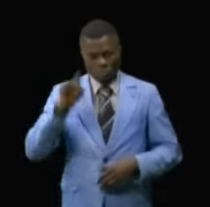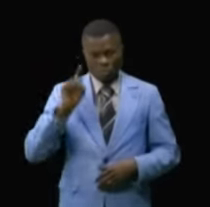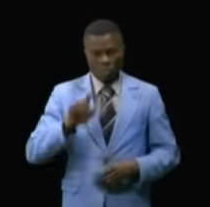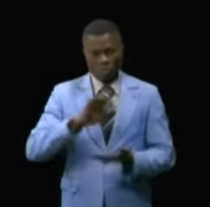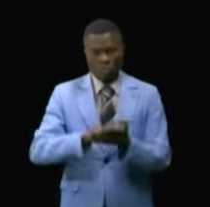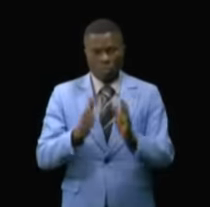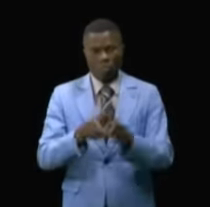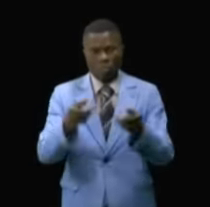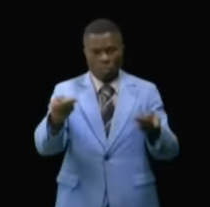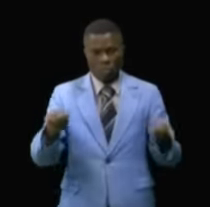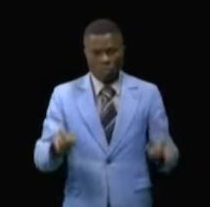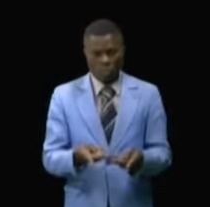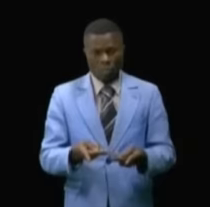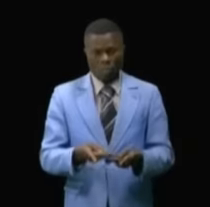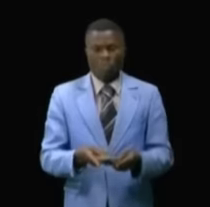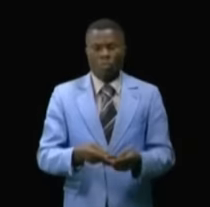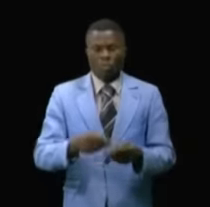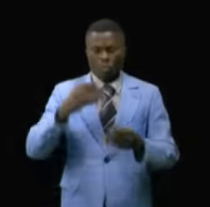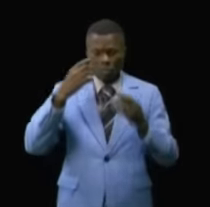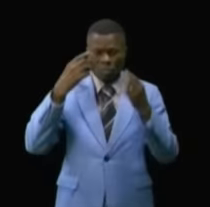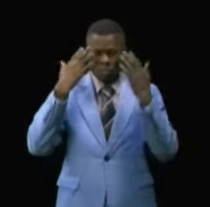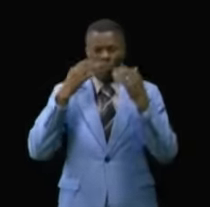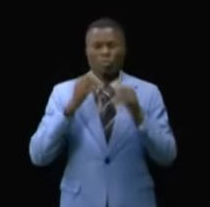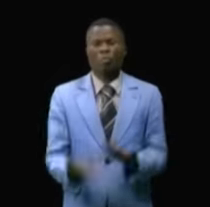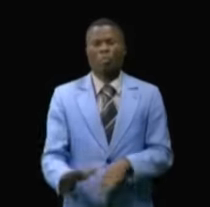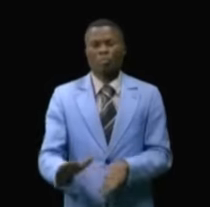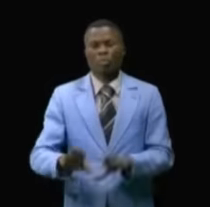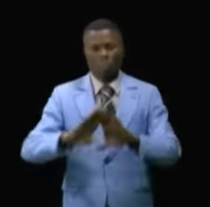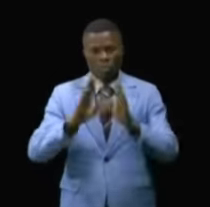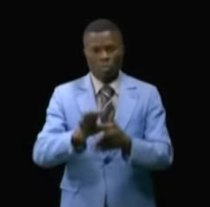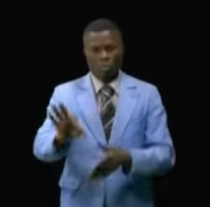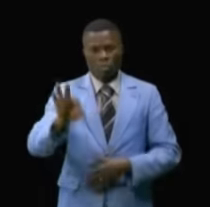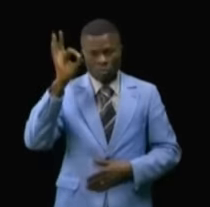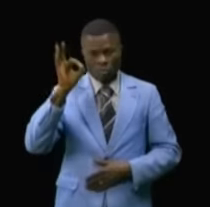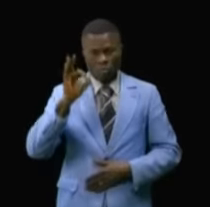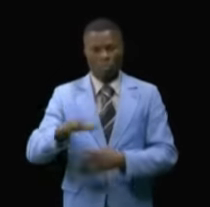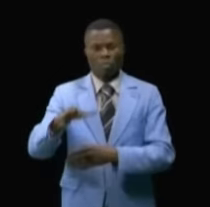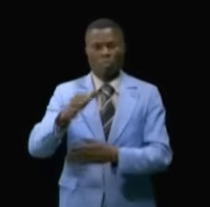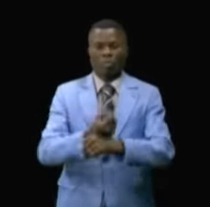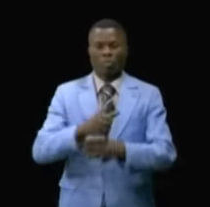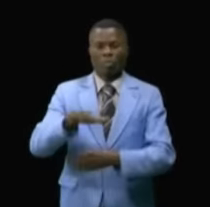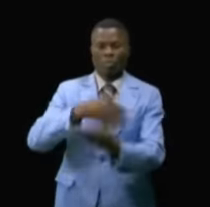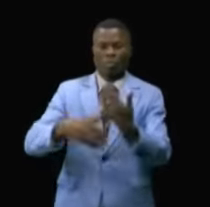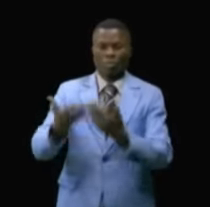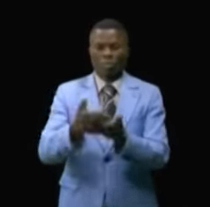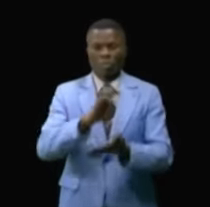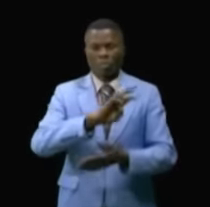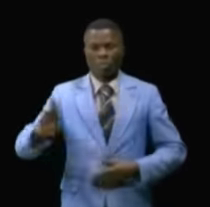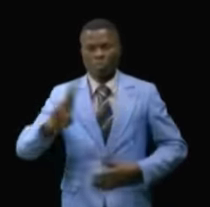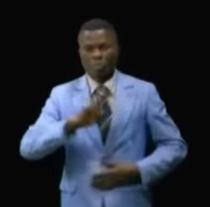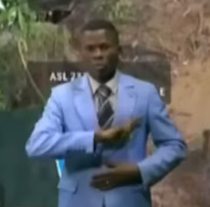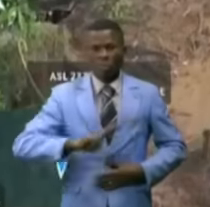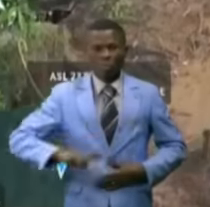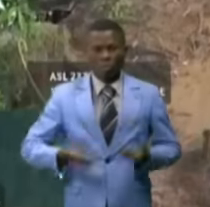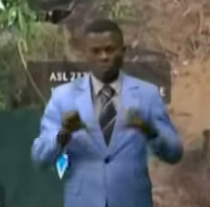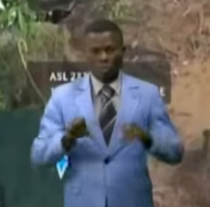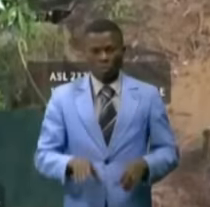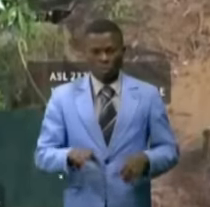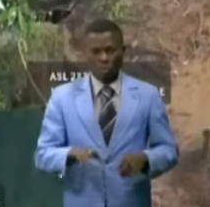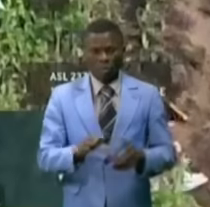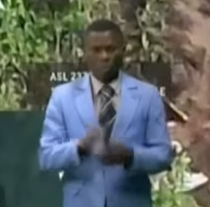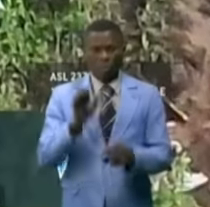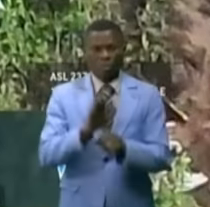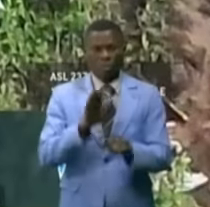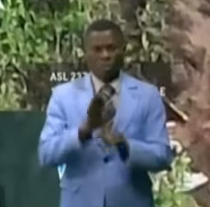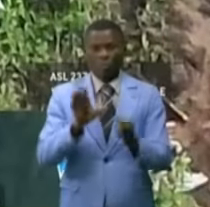devenir celui du dernier soupir pour tous ceux qui ont choisi d'insécuriser l'Est de la République démocratique du Congo. Des